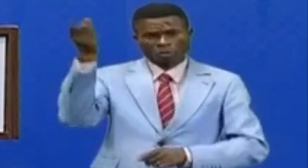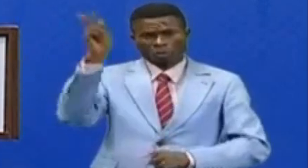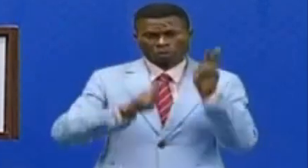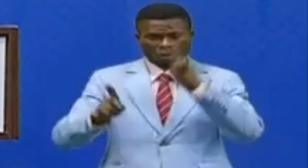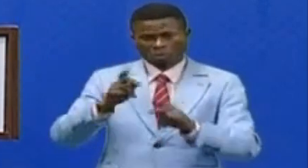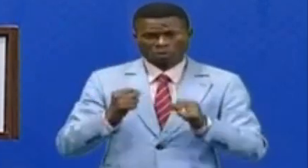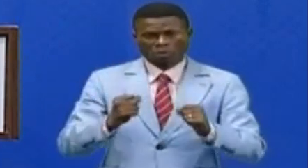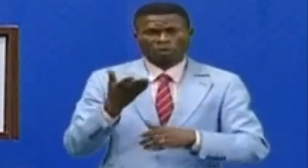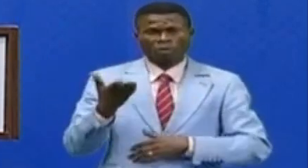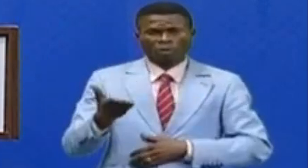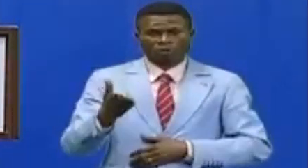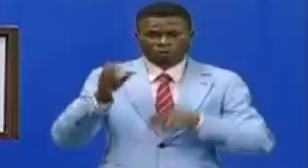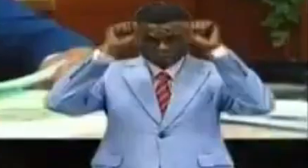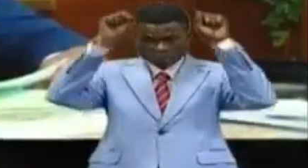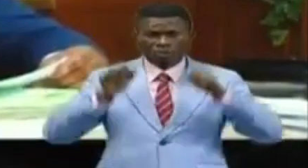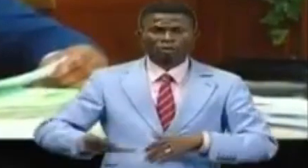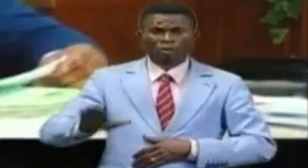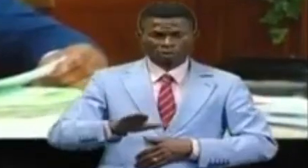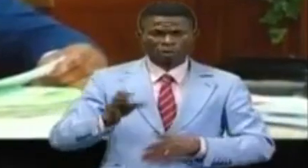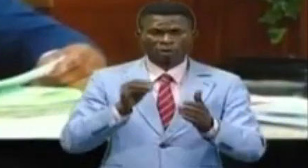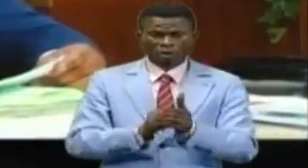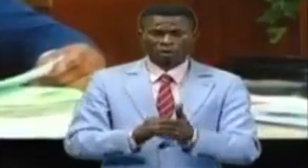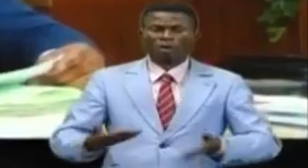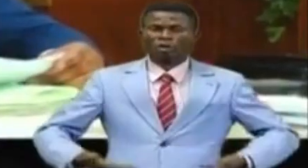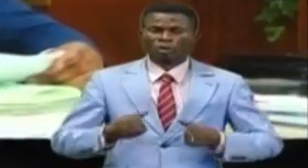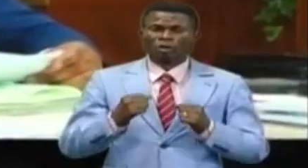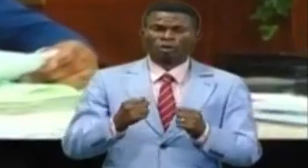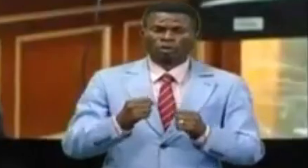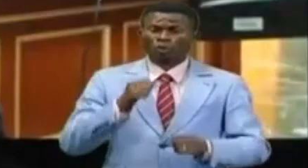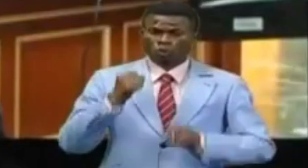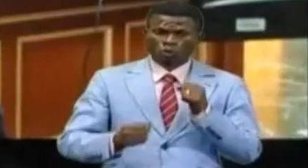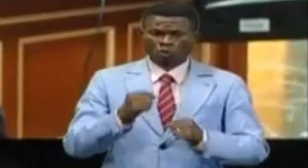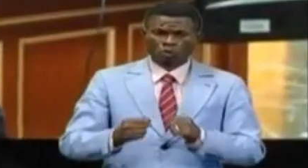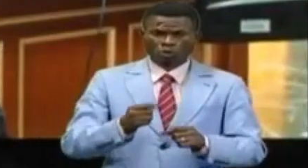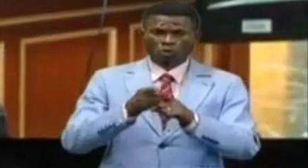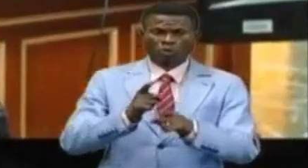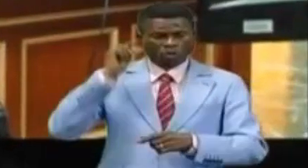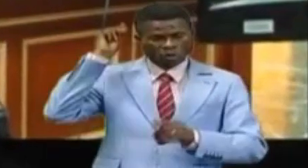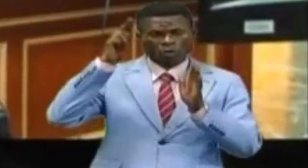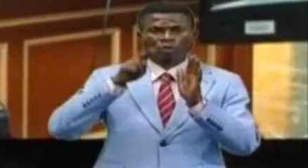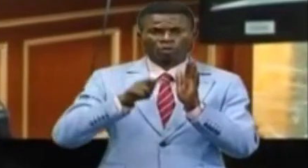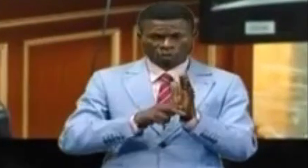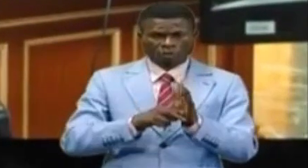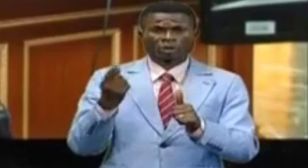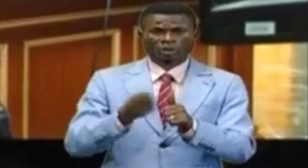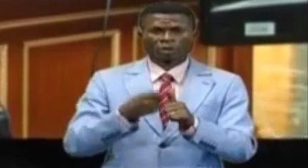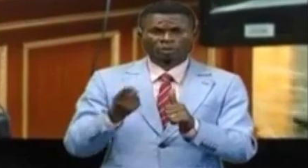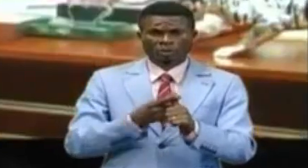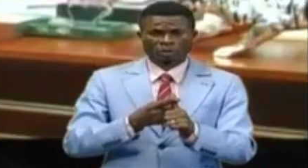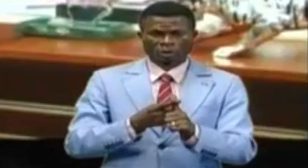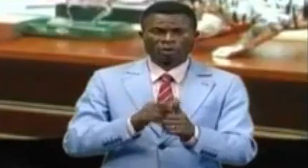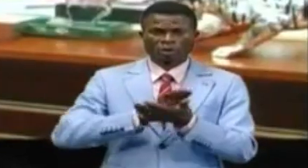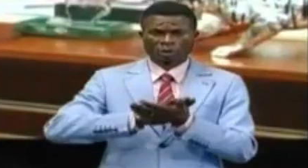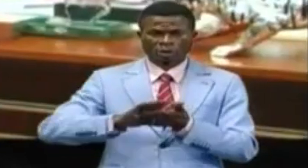active. Le président de la République a par ailleurs salué les efforts fournis par le gouvernement, notamment pour